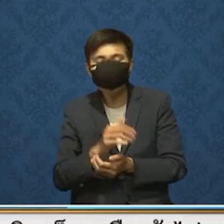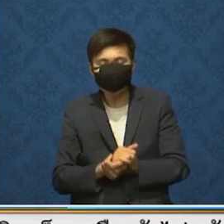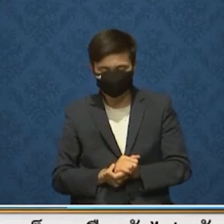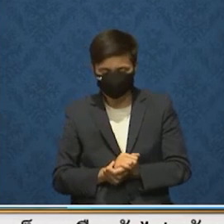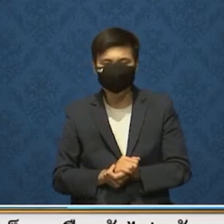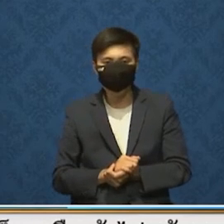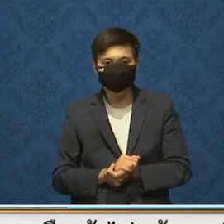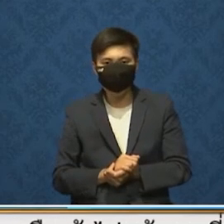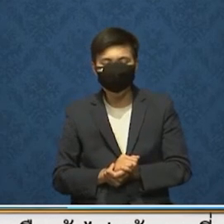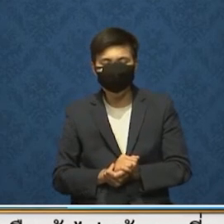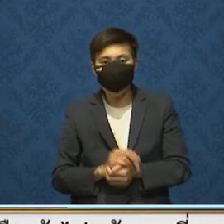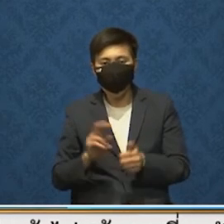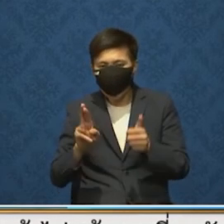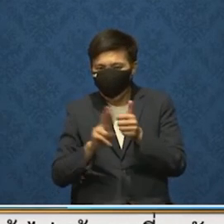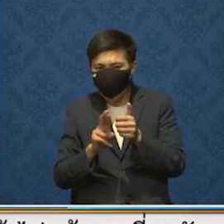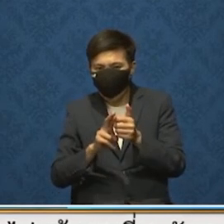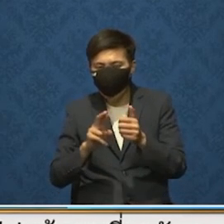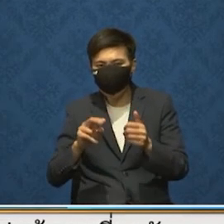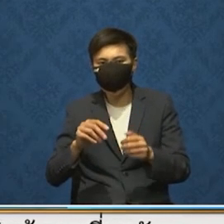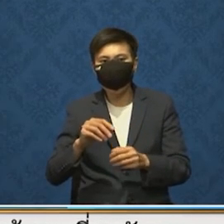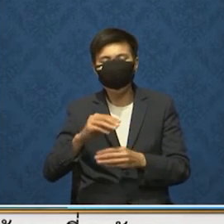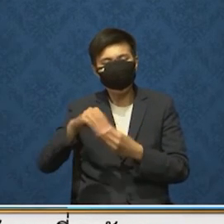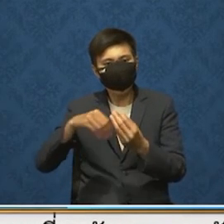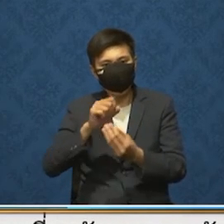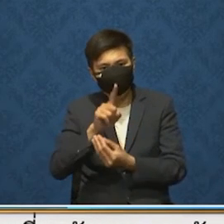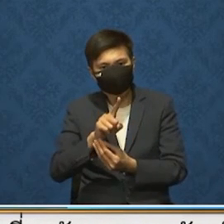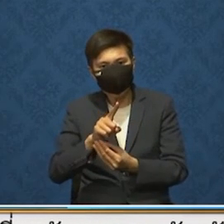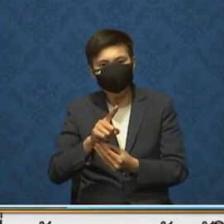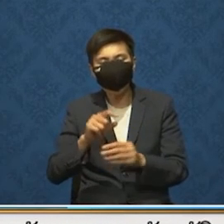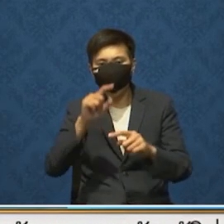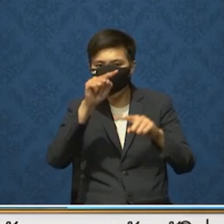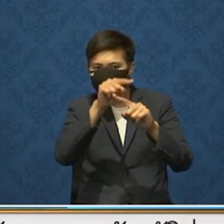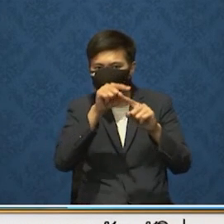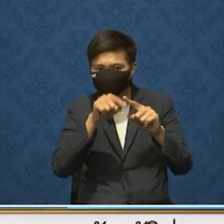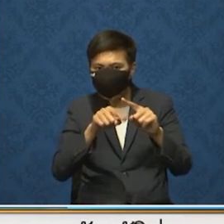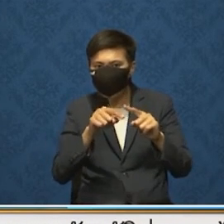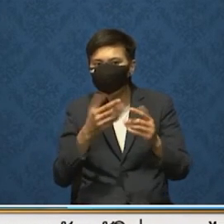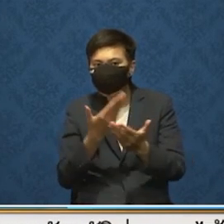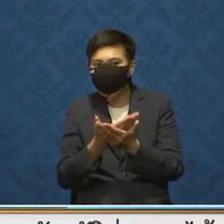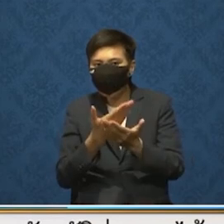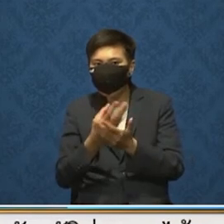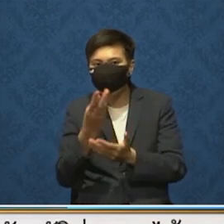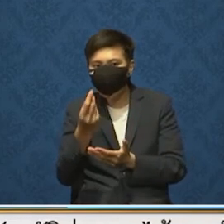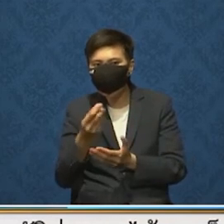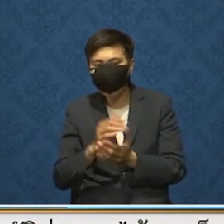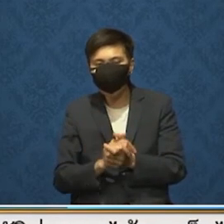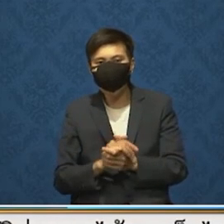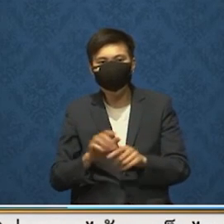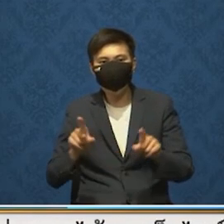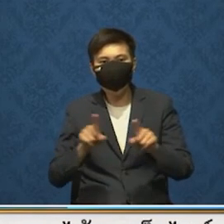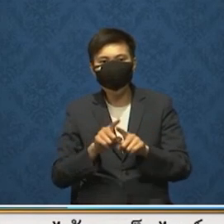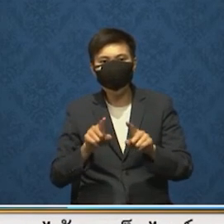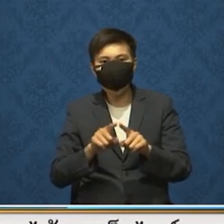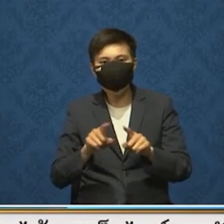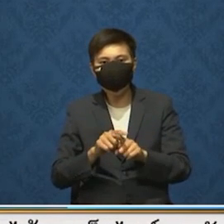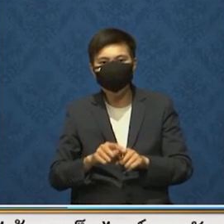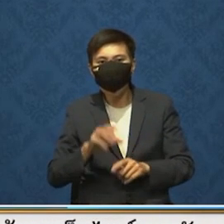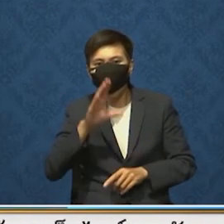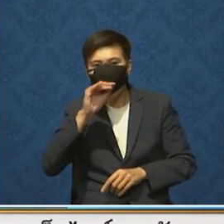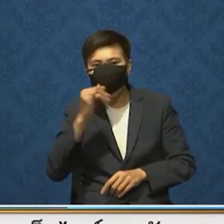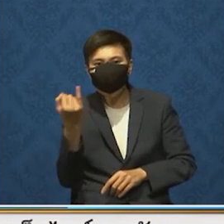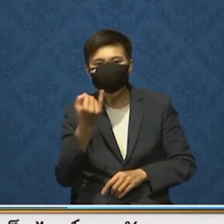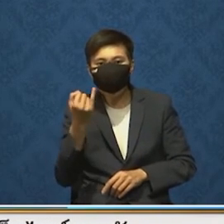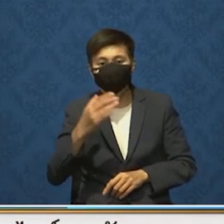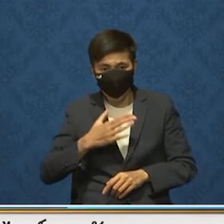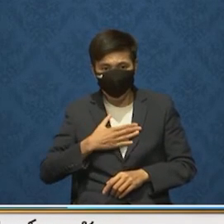ับลองเซปก 50ครัผมไมอยากจะพูดเดี๋จะประจารณเพื่อนผมมากเกิไปผมมมเพื่อนทุก